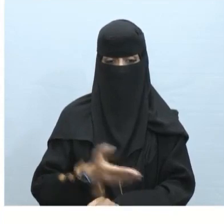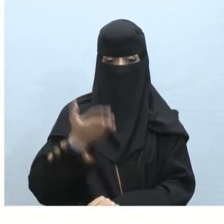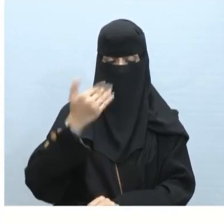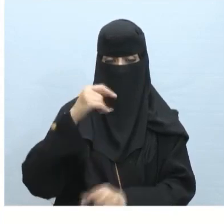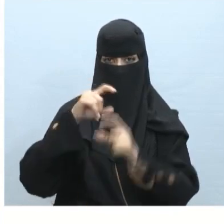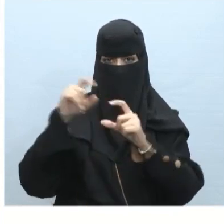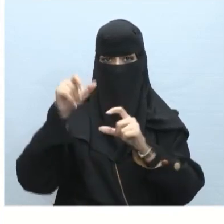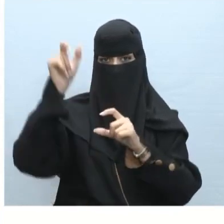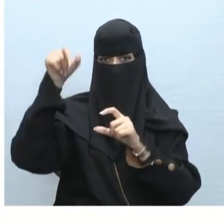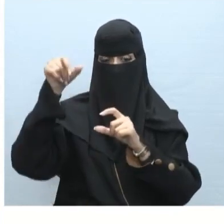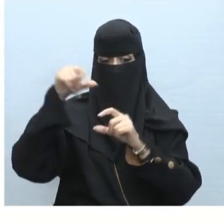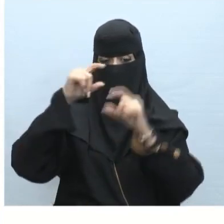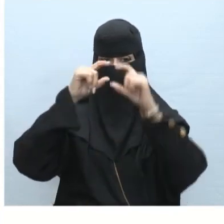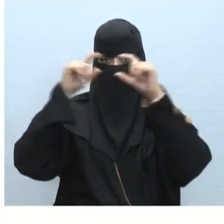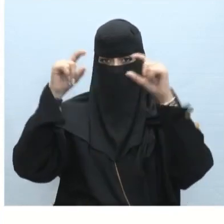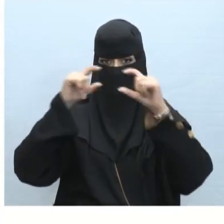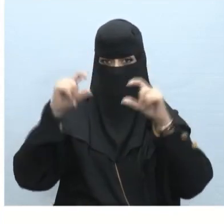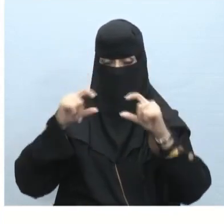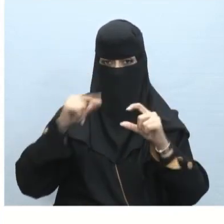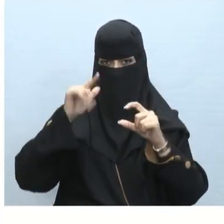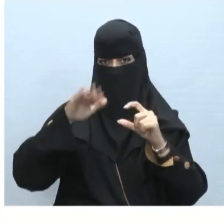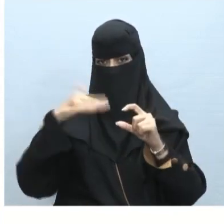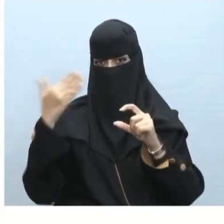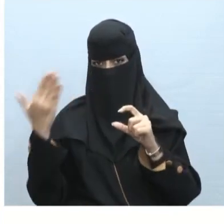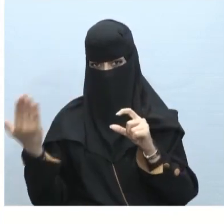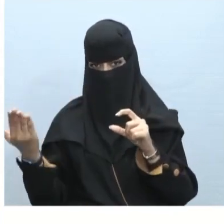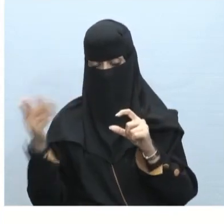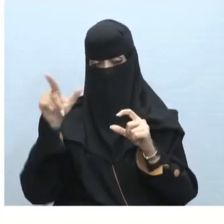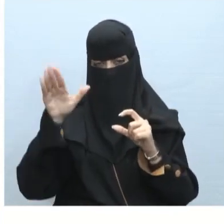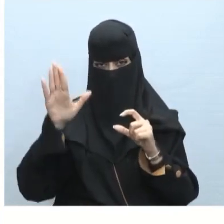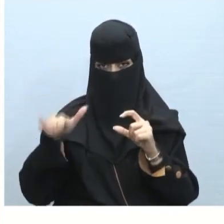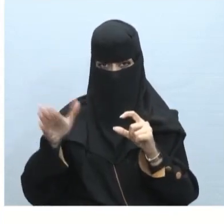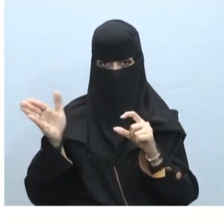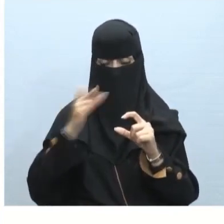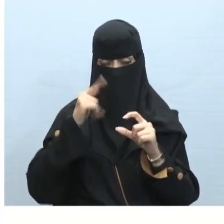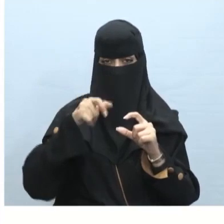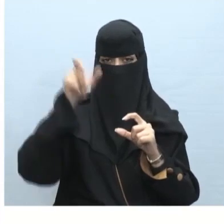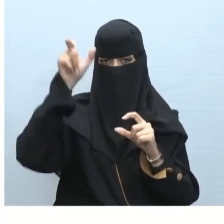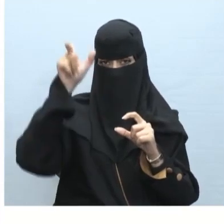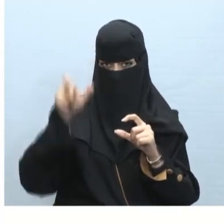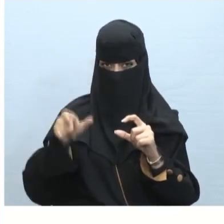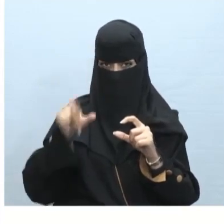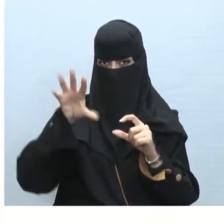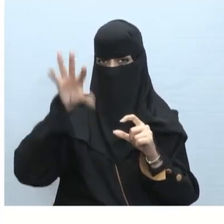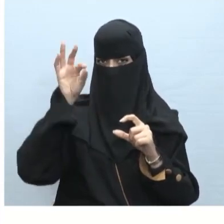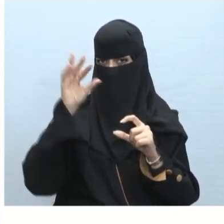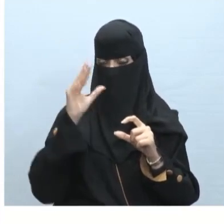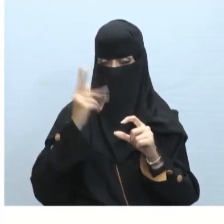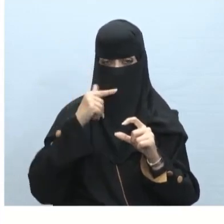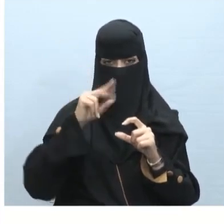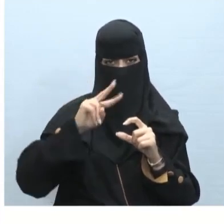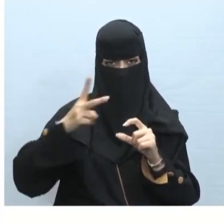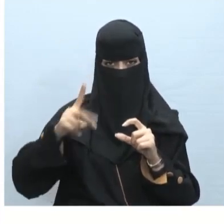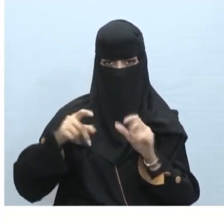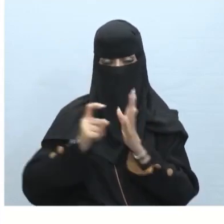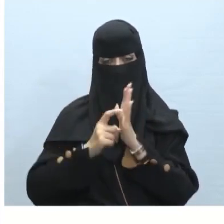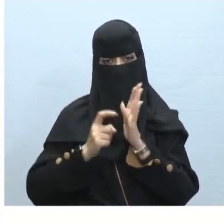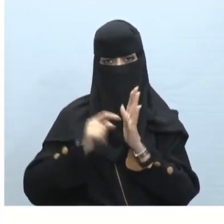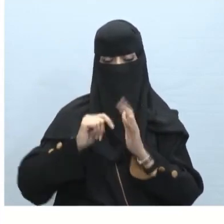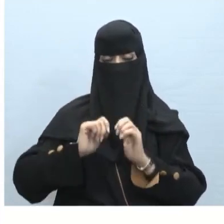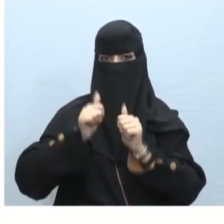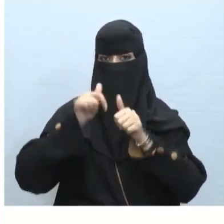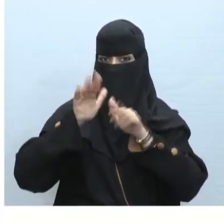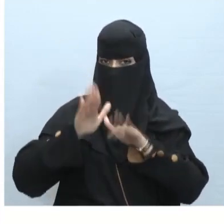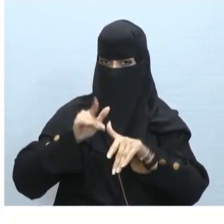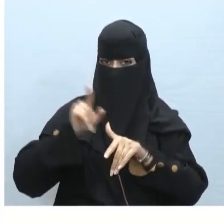ارت في الجزء الايمن موجود قائمه او عدد من العناصر تستطيع